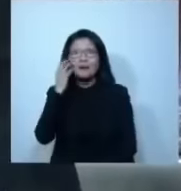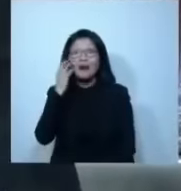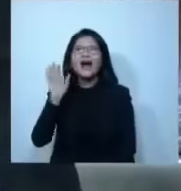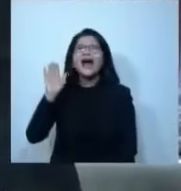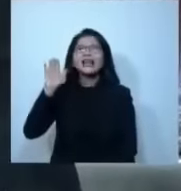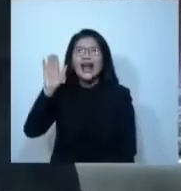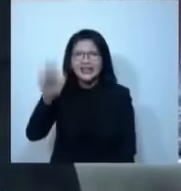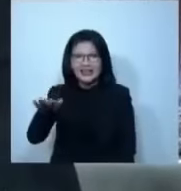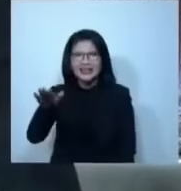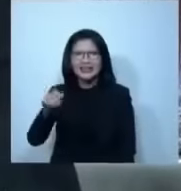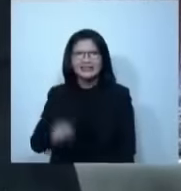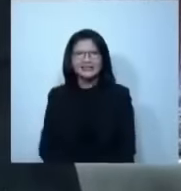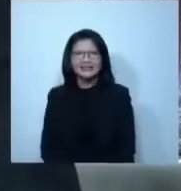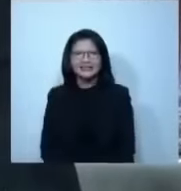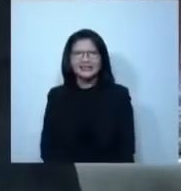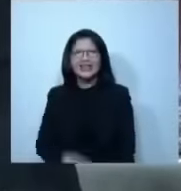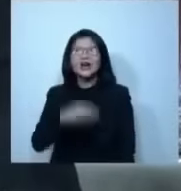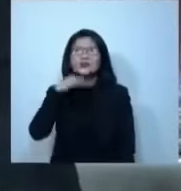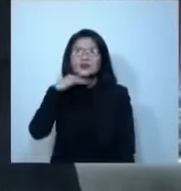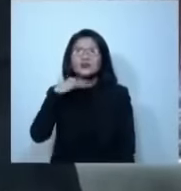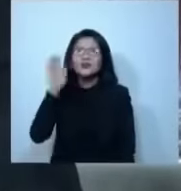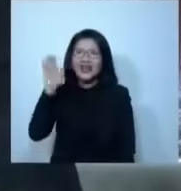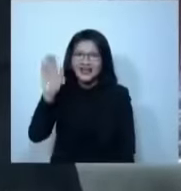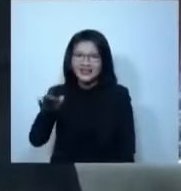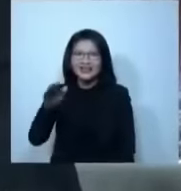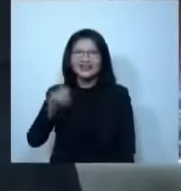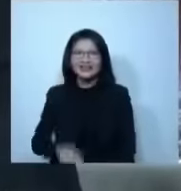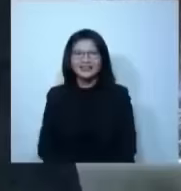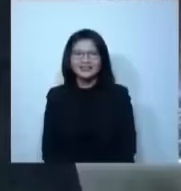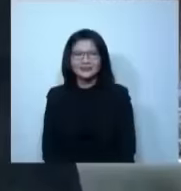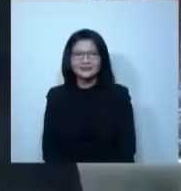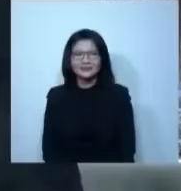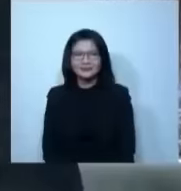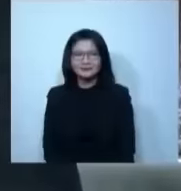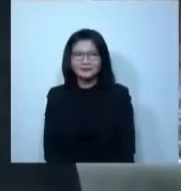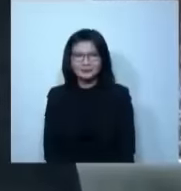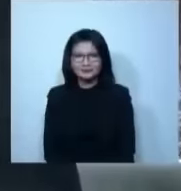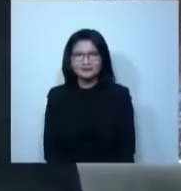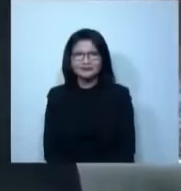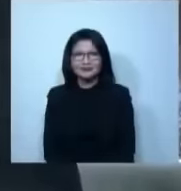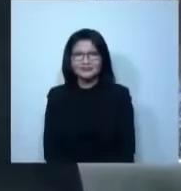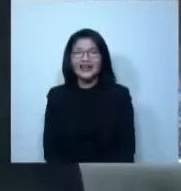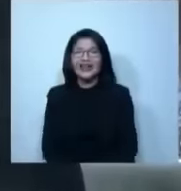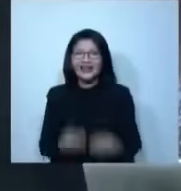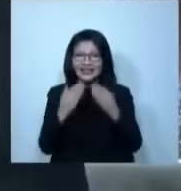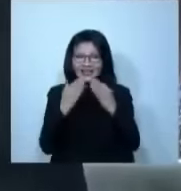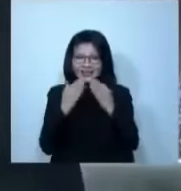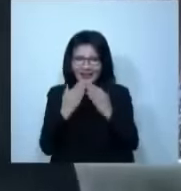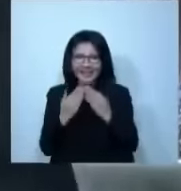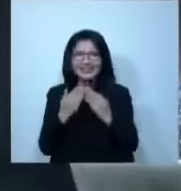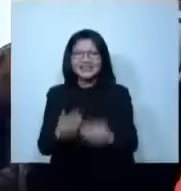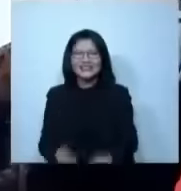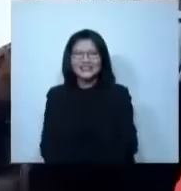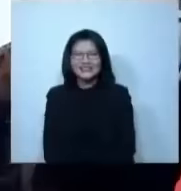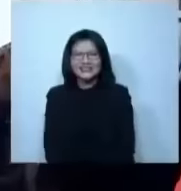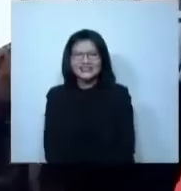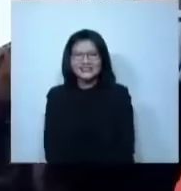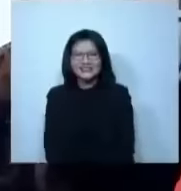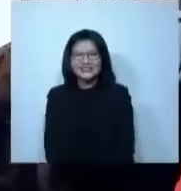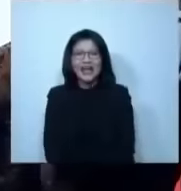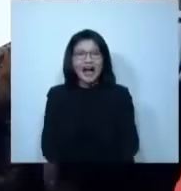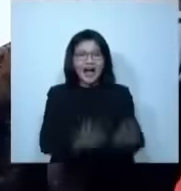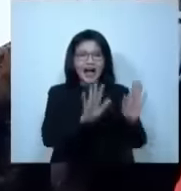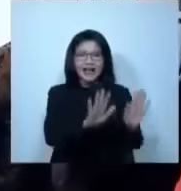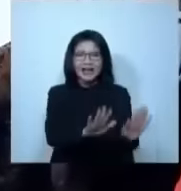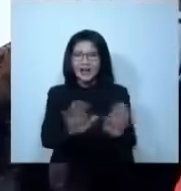mendengarkan jawaban ataupun tanggapan dari paslon nomor 1. Ya. Atau terima kasih atas pengertiannya. Harap